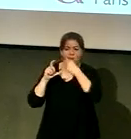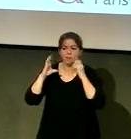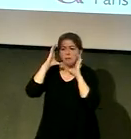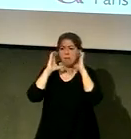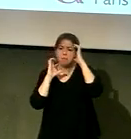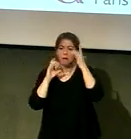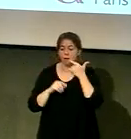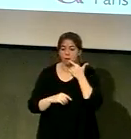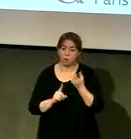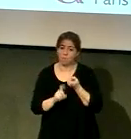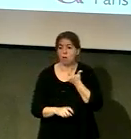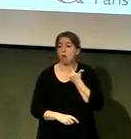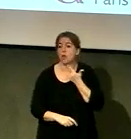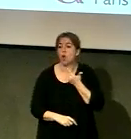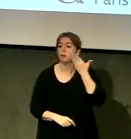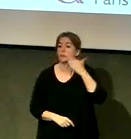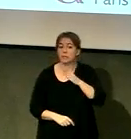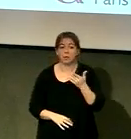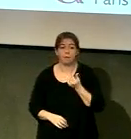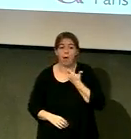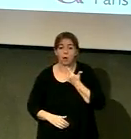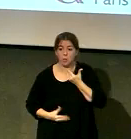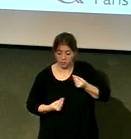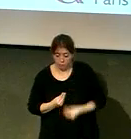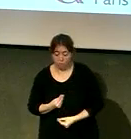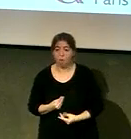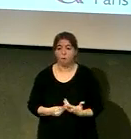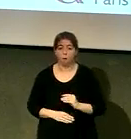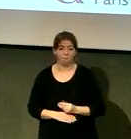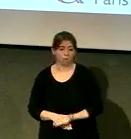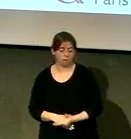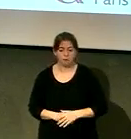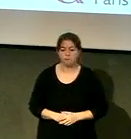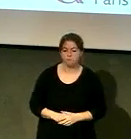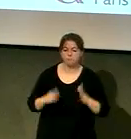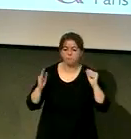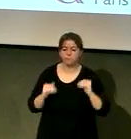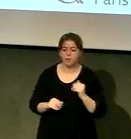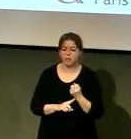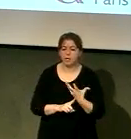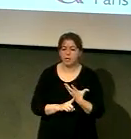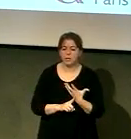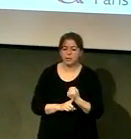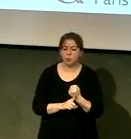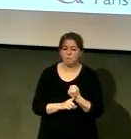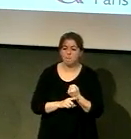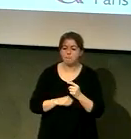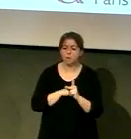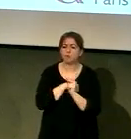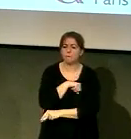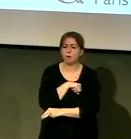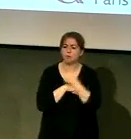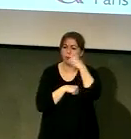c'est surtout l'alcool, c'est le fameux syndrome d'alcoolisation fœtale. Le syndrome de sevrage du nouveau-né, il